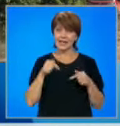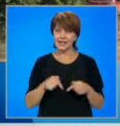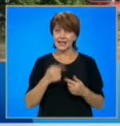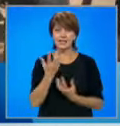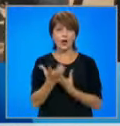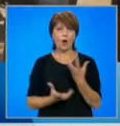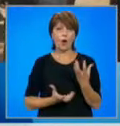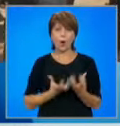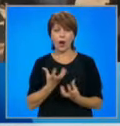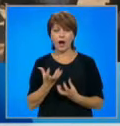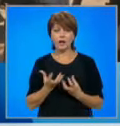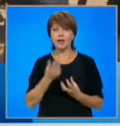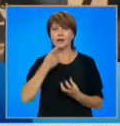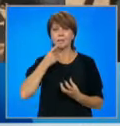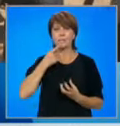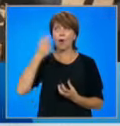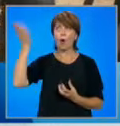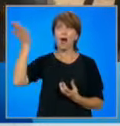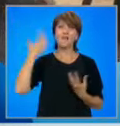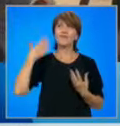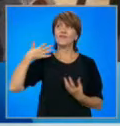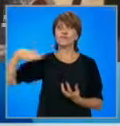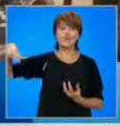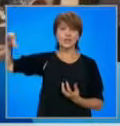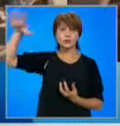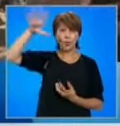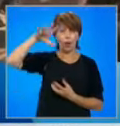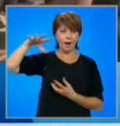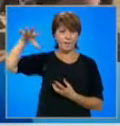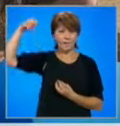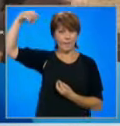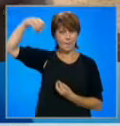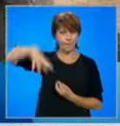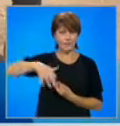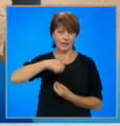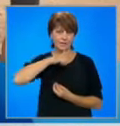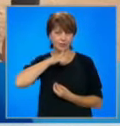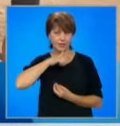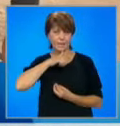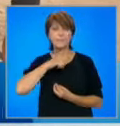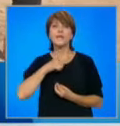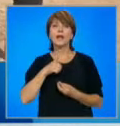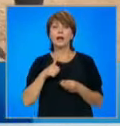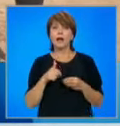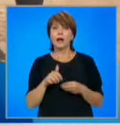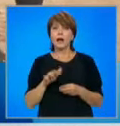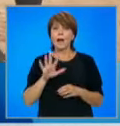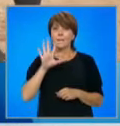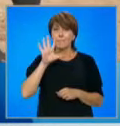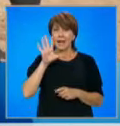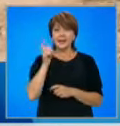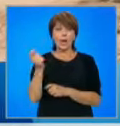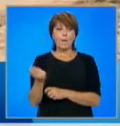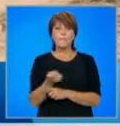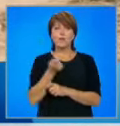огънят се гаси и по въздух, и по земя. В този момент можем да кажем, че 5